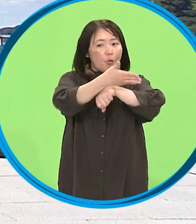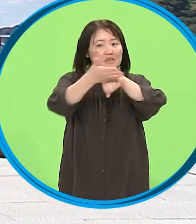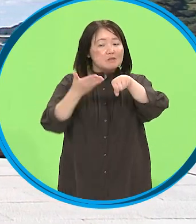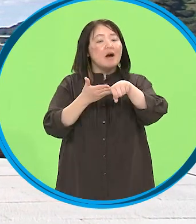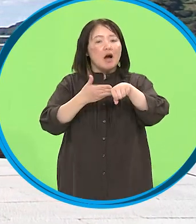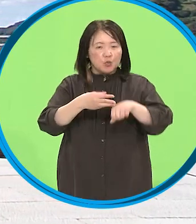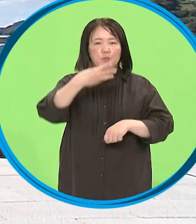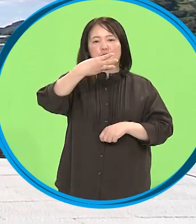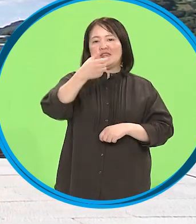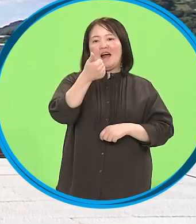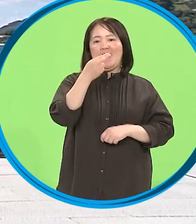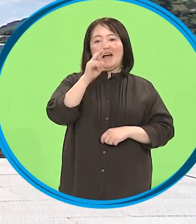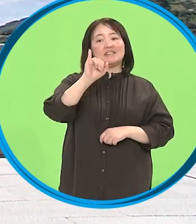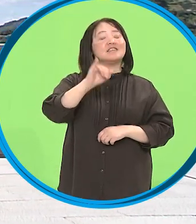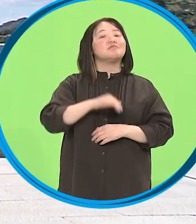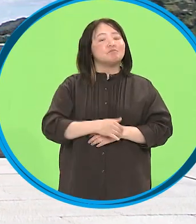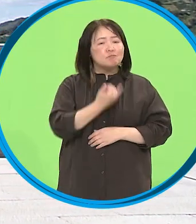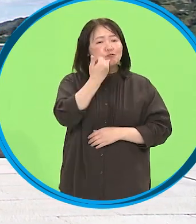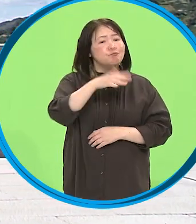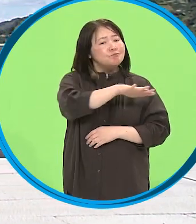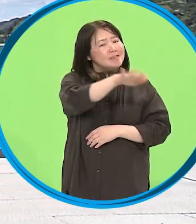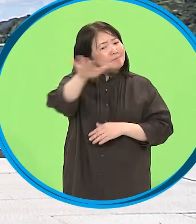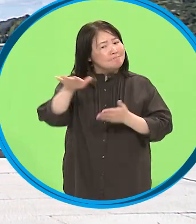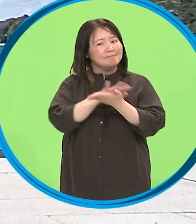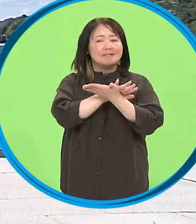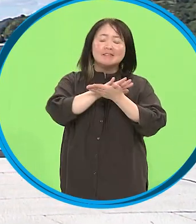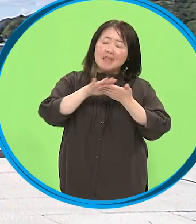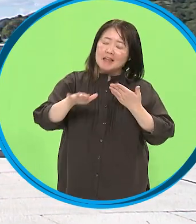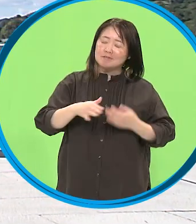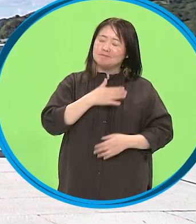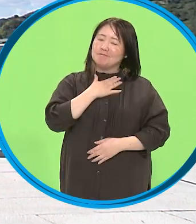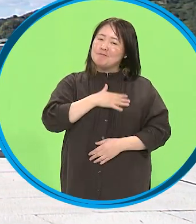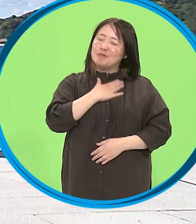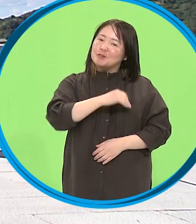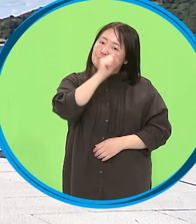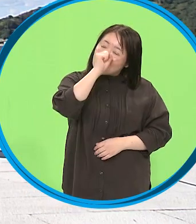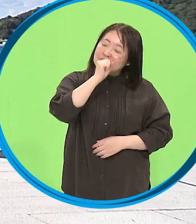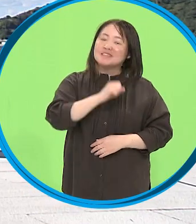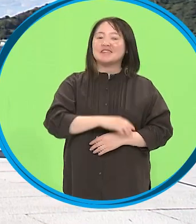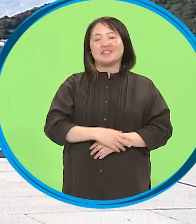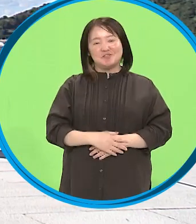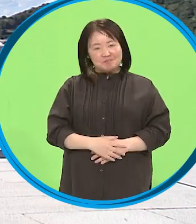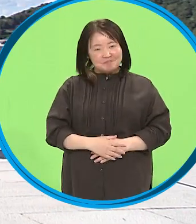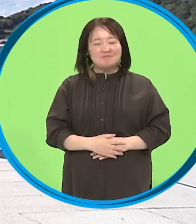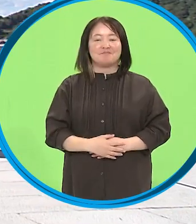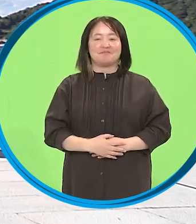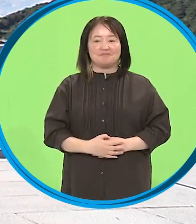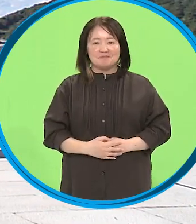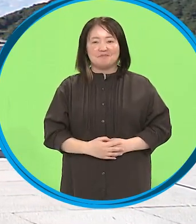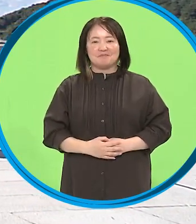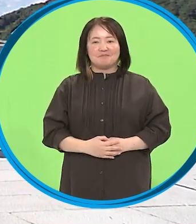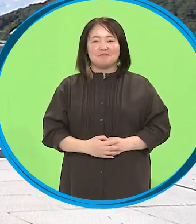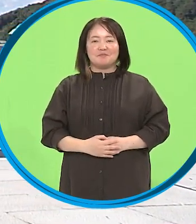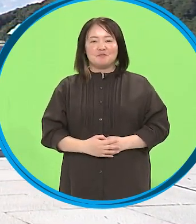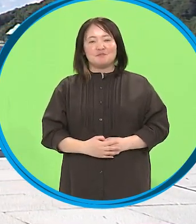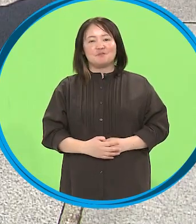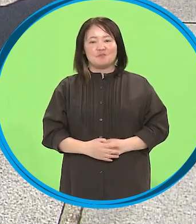がやってきたのは大崎下島の御手洗地区。早速オーシャンビューに癒されています。